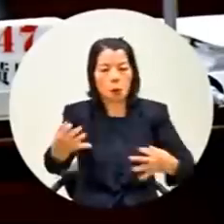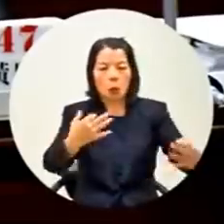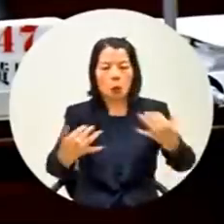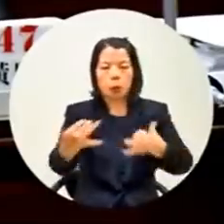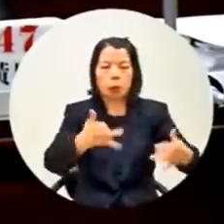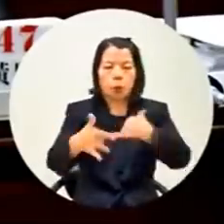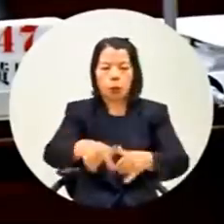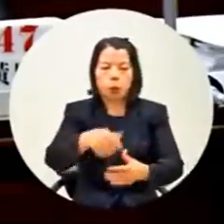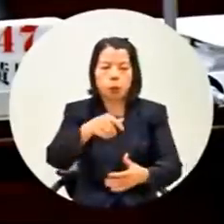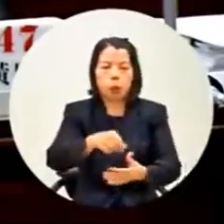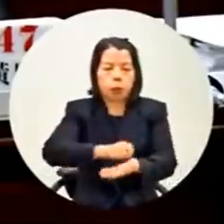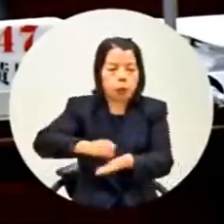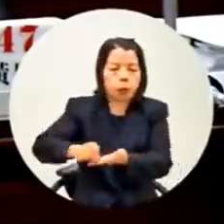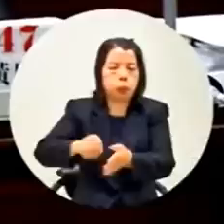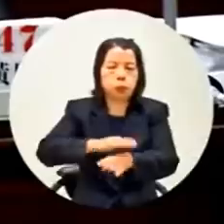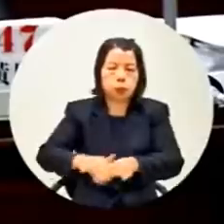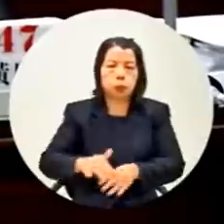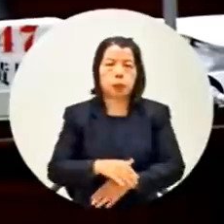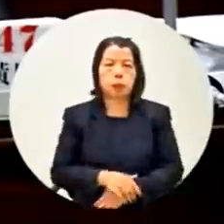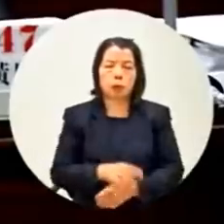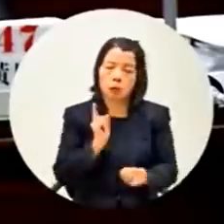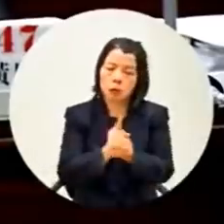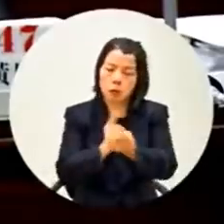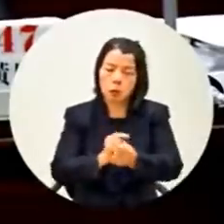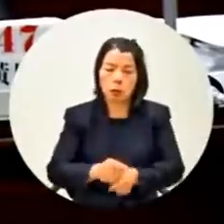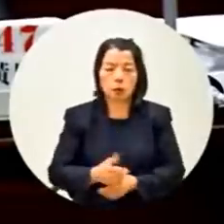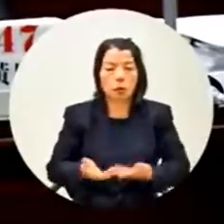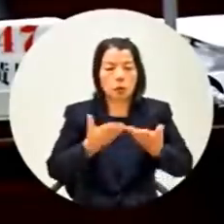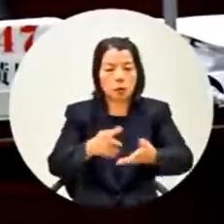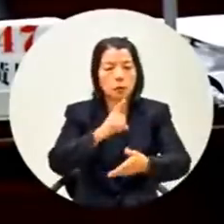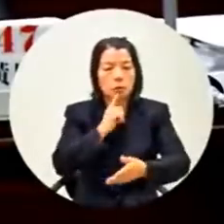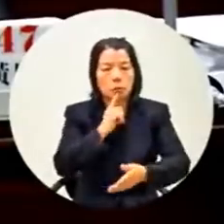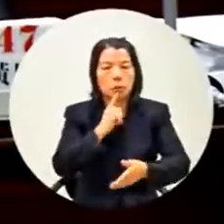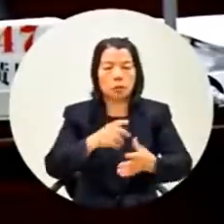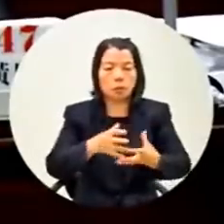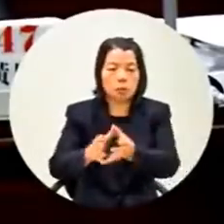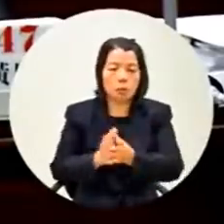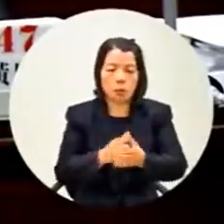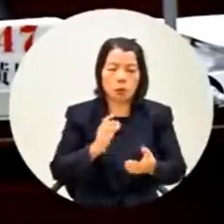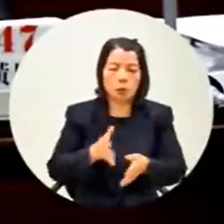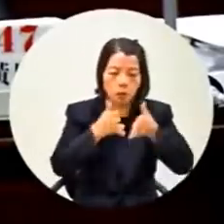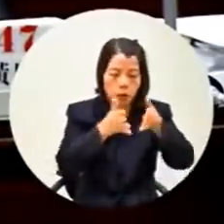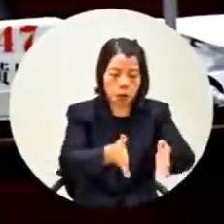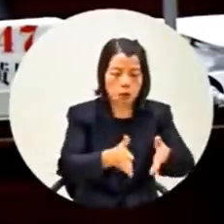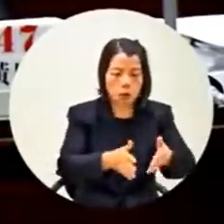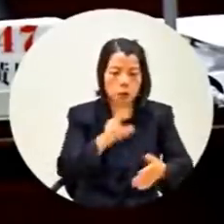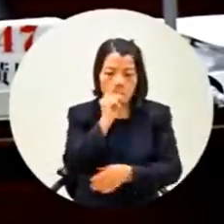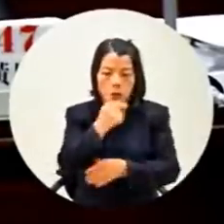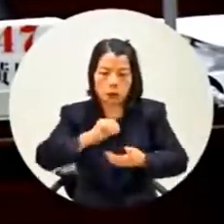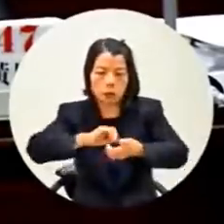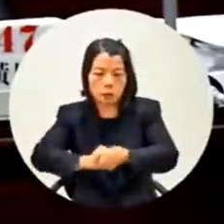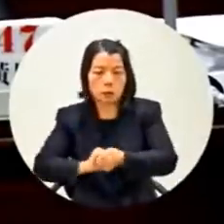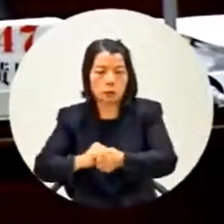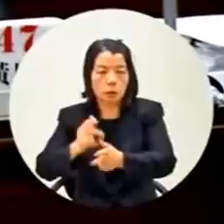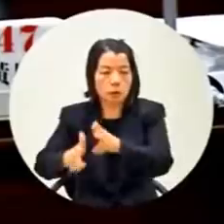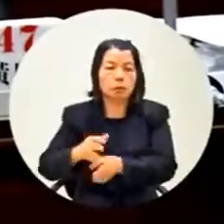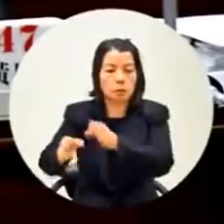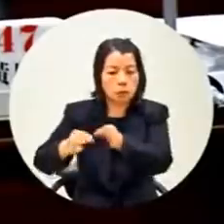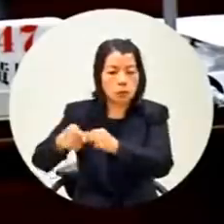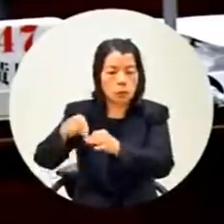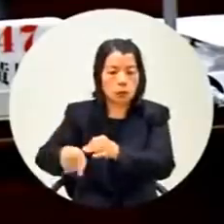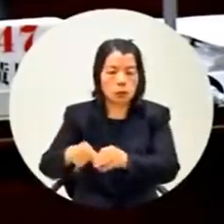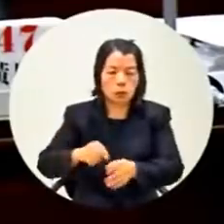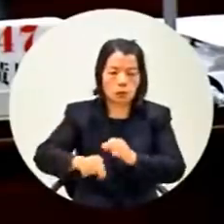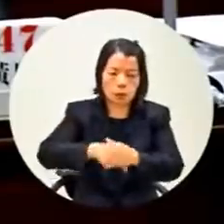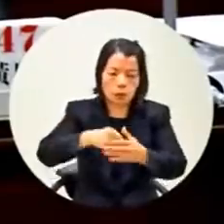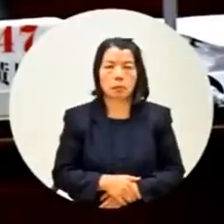提醒我们的庆父，针对其他特定的厂商一定要先去戳。